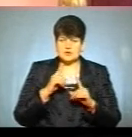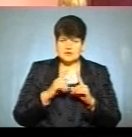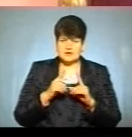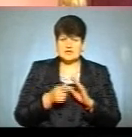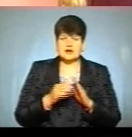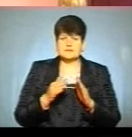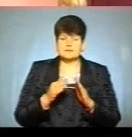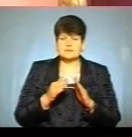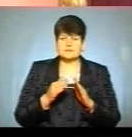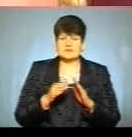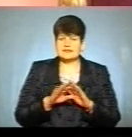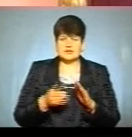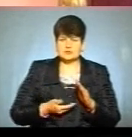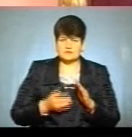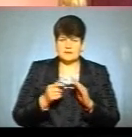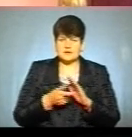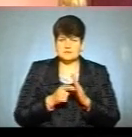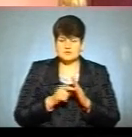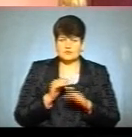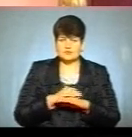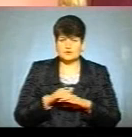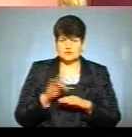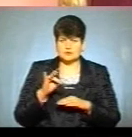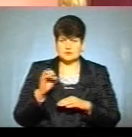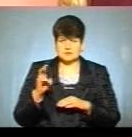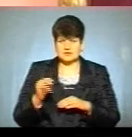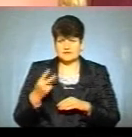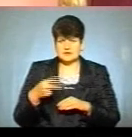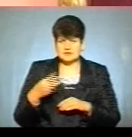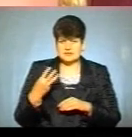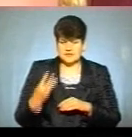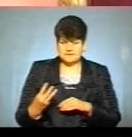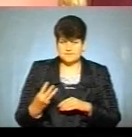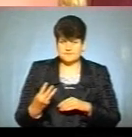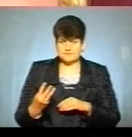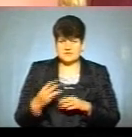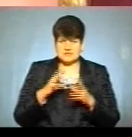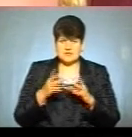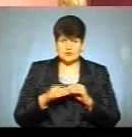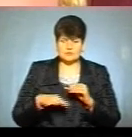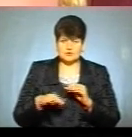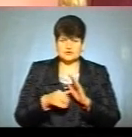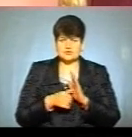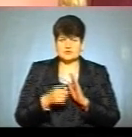житлове приміщення за адресою місто Тернопіль, вулиця Руська, 23, загальною площею